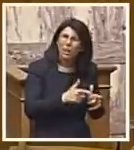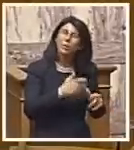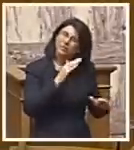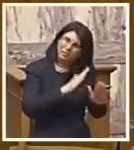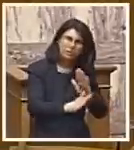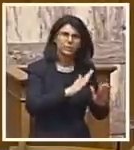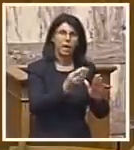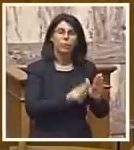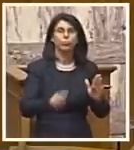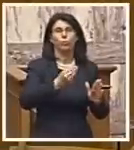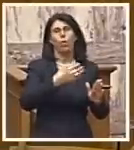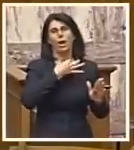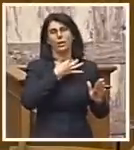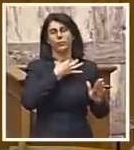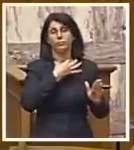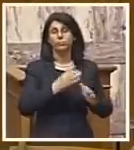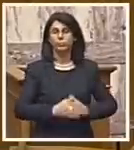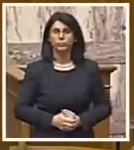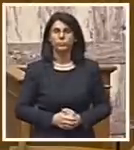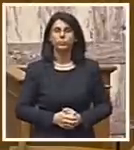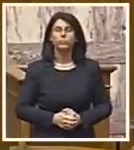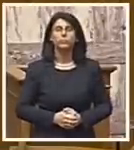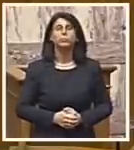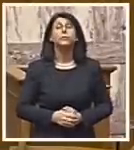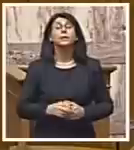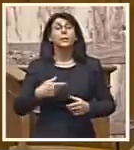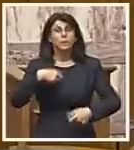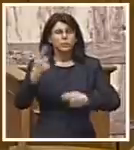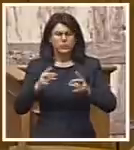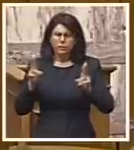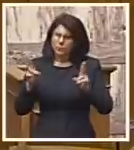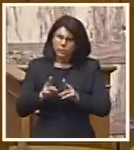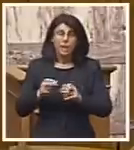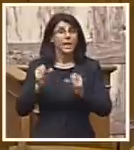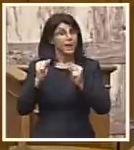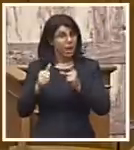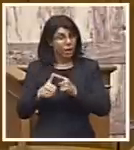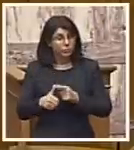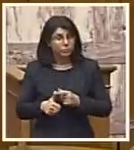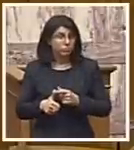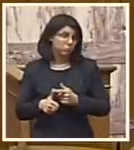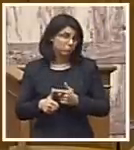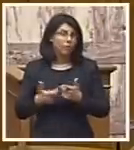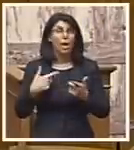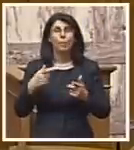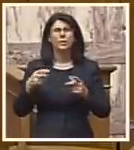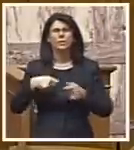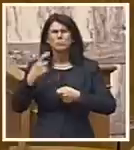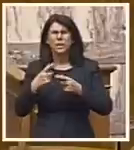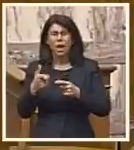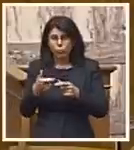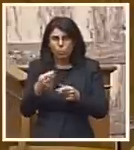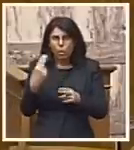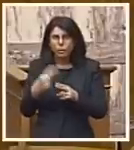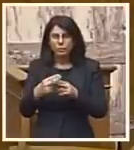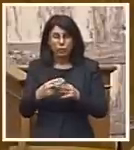τη μεγαλύτερη ανάγκη, με δραστικό περιορισμό της πατάλης στην υγεία, έτσι ώστε οι πολύτιμοι πόροι